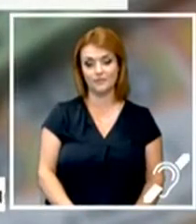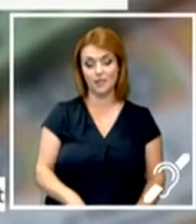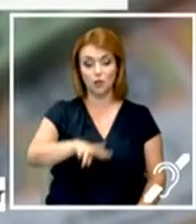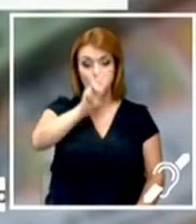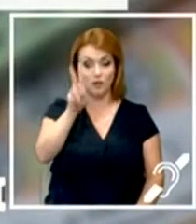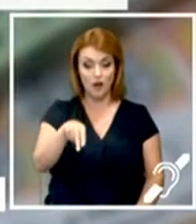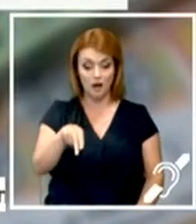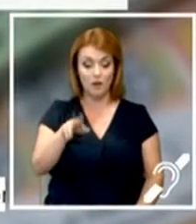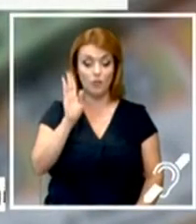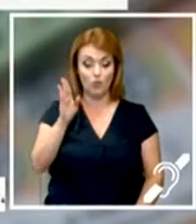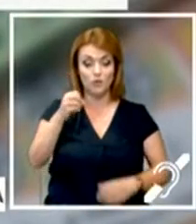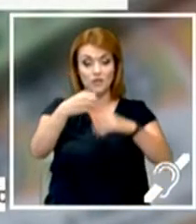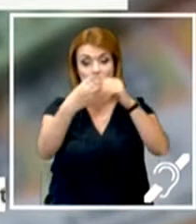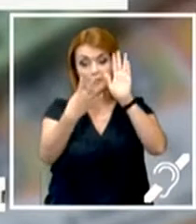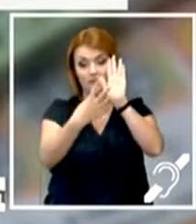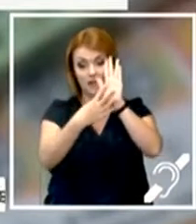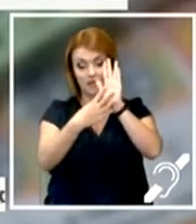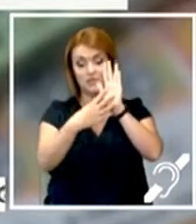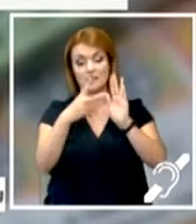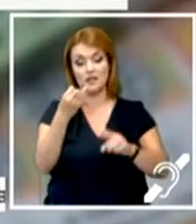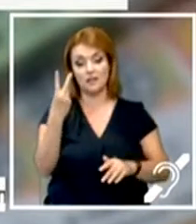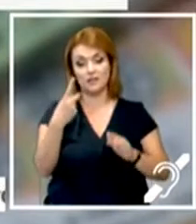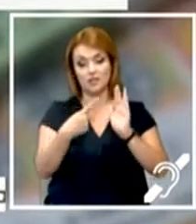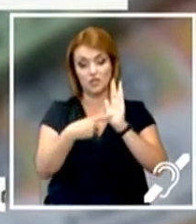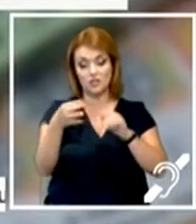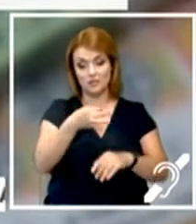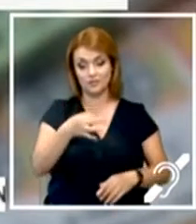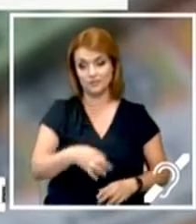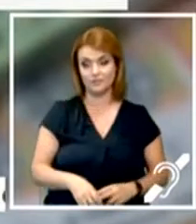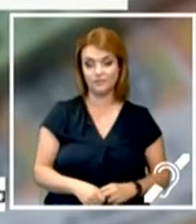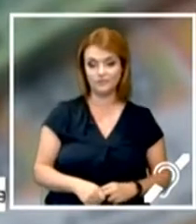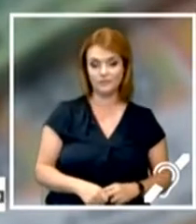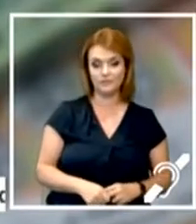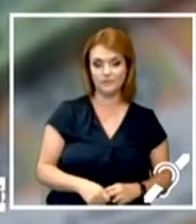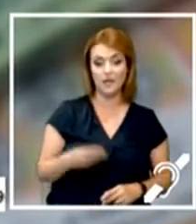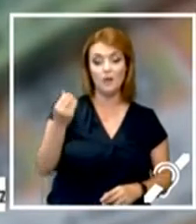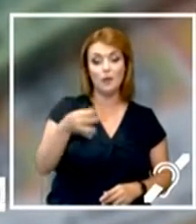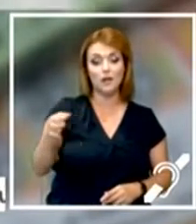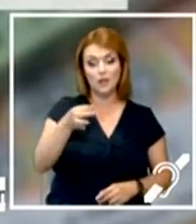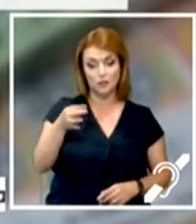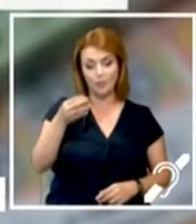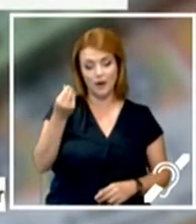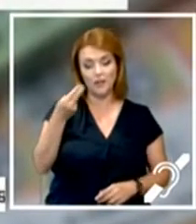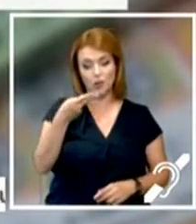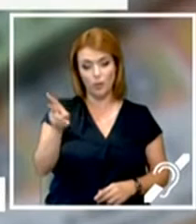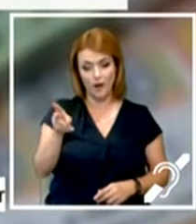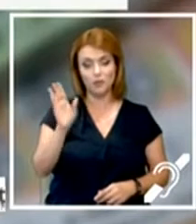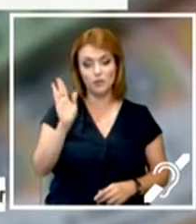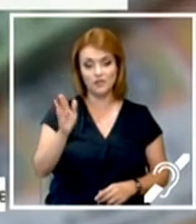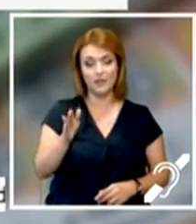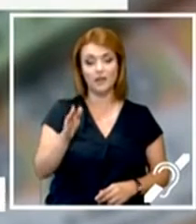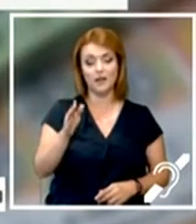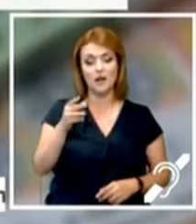Dolarul american se va cota la 19 lei și 26 de bani, cu 3 bani mai mult. Moneda europeană va putea fi cumpărată cu cel